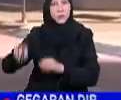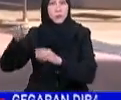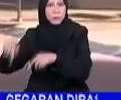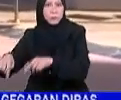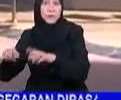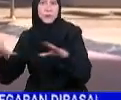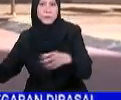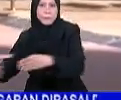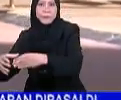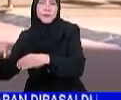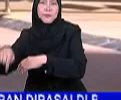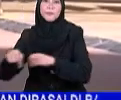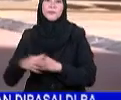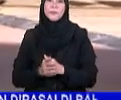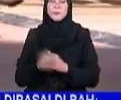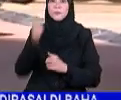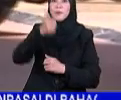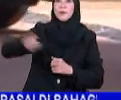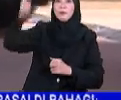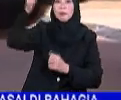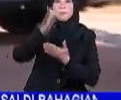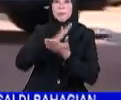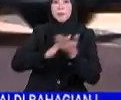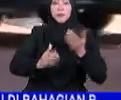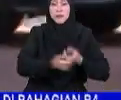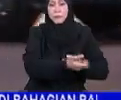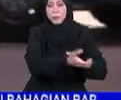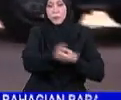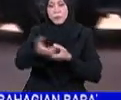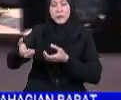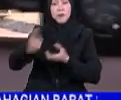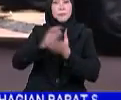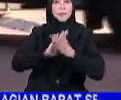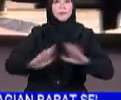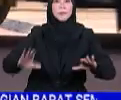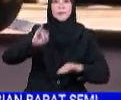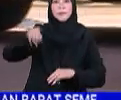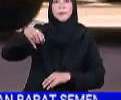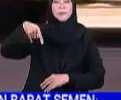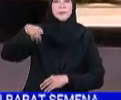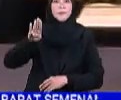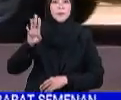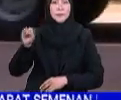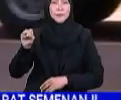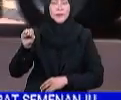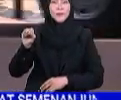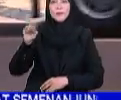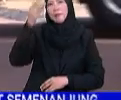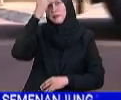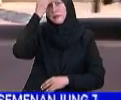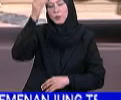Sementara itu, dalam kenyataan, pengarah bahagian operasi kebombaan dan penyelamat JBPM, Dato' Nur Hisham